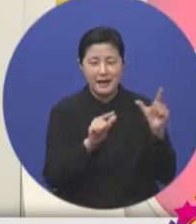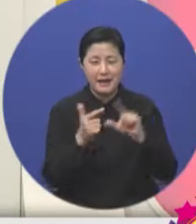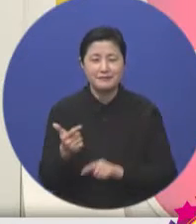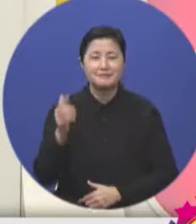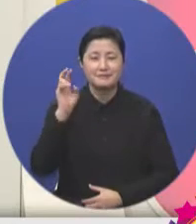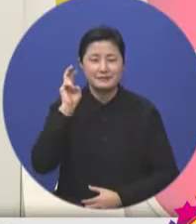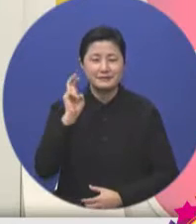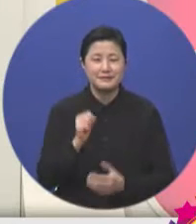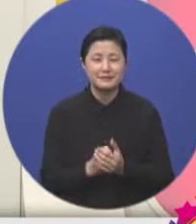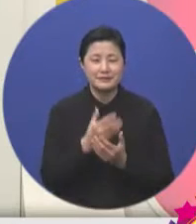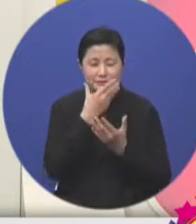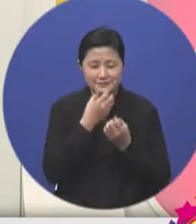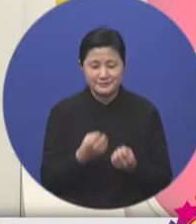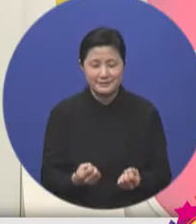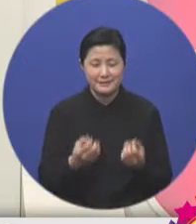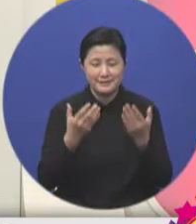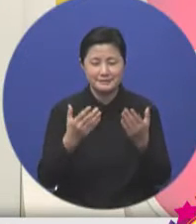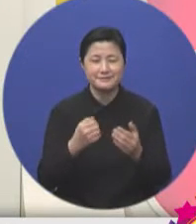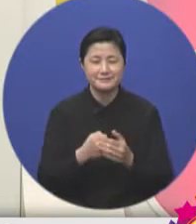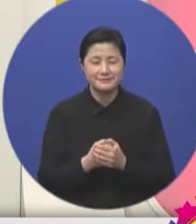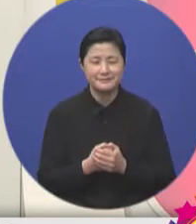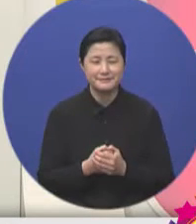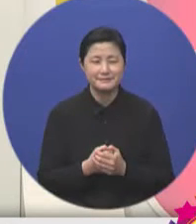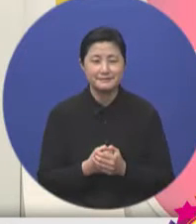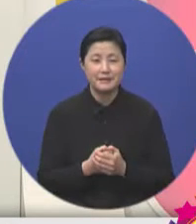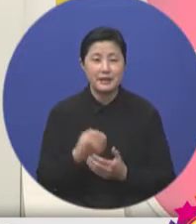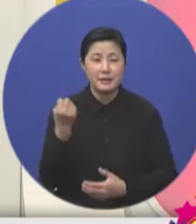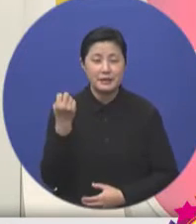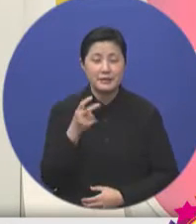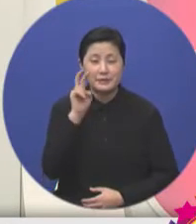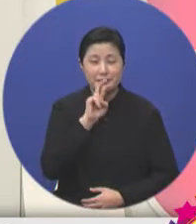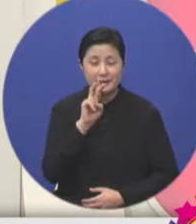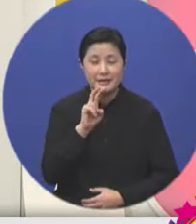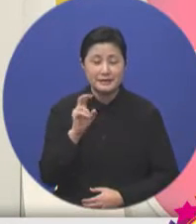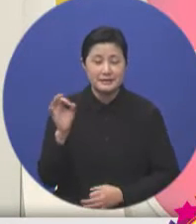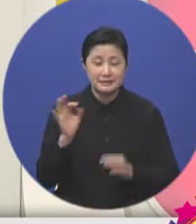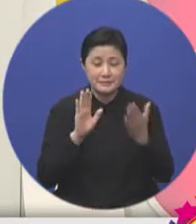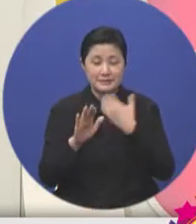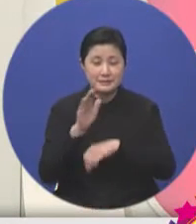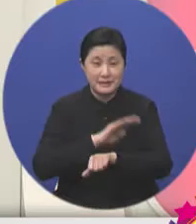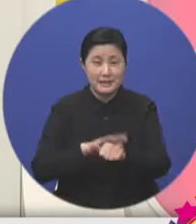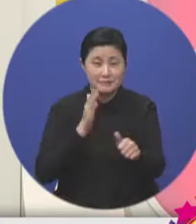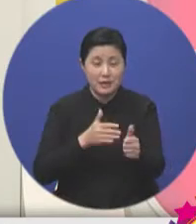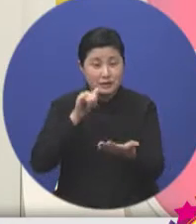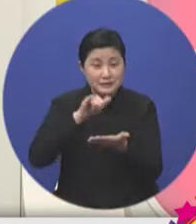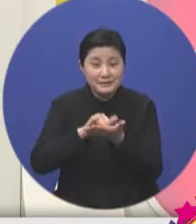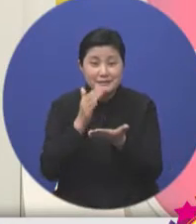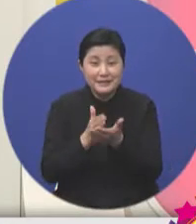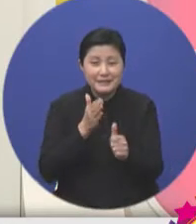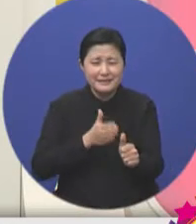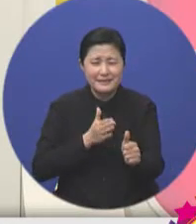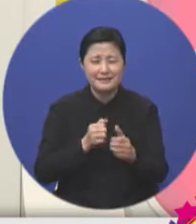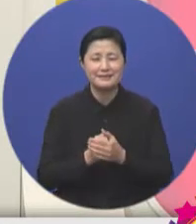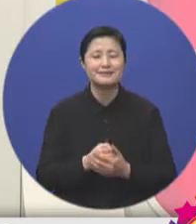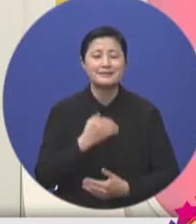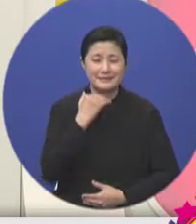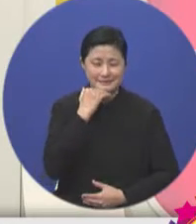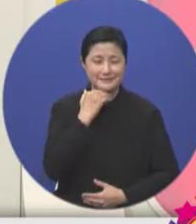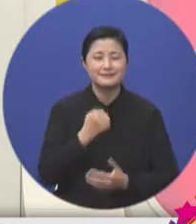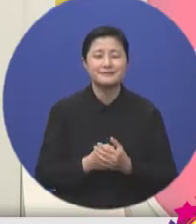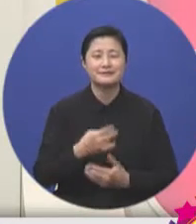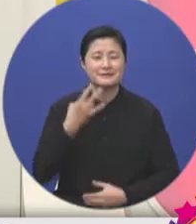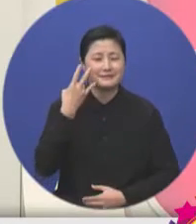같아요. 진심으로 축하드리고요. 네. 네, 앵콜송 잠시 후에 잘 불러주세요. 끊으시면 안 돼요. 네. 전화 기다려주세요.